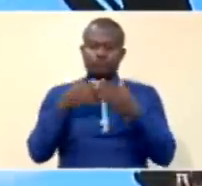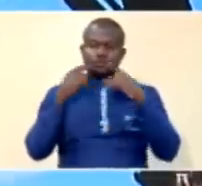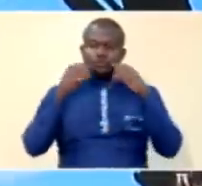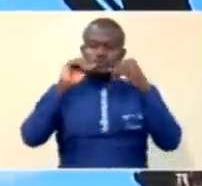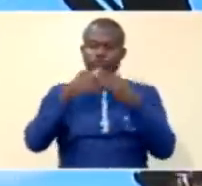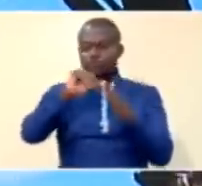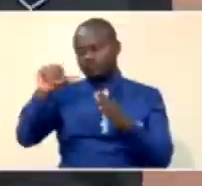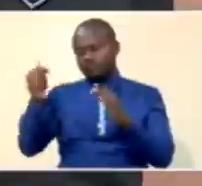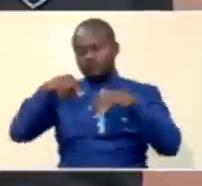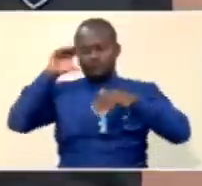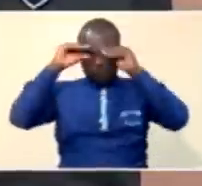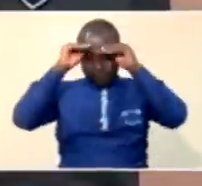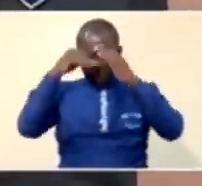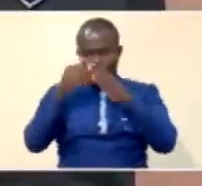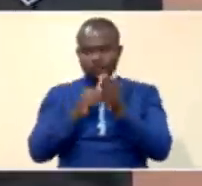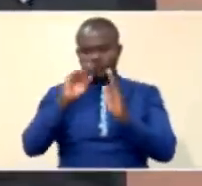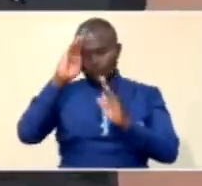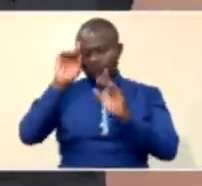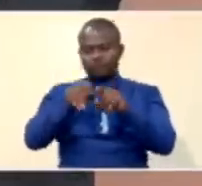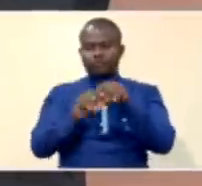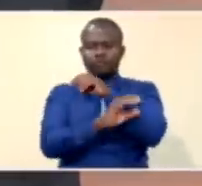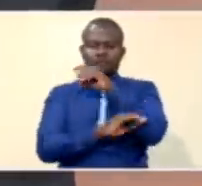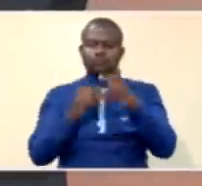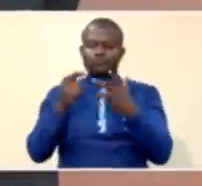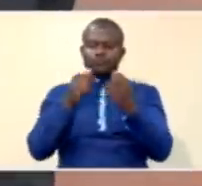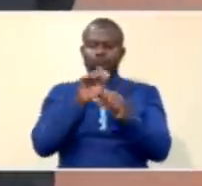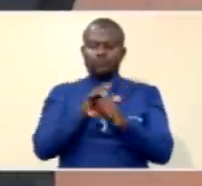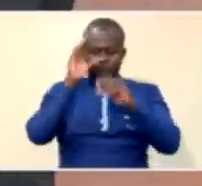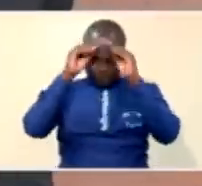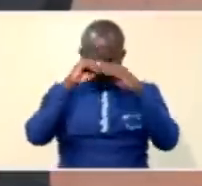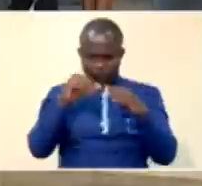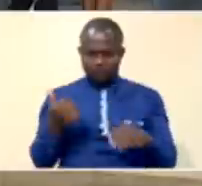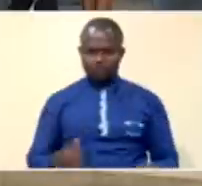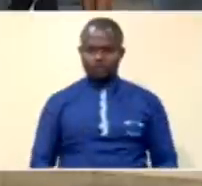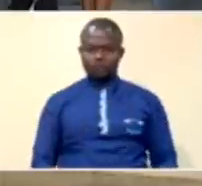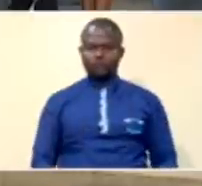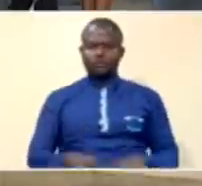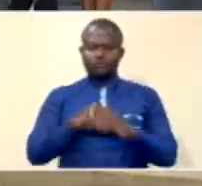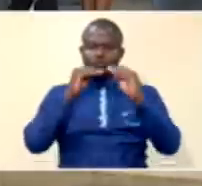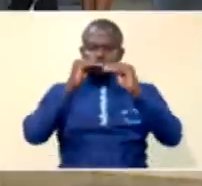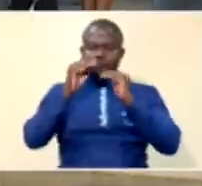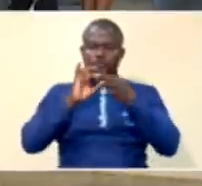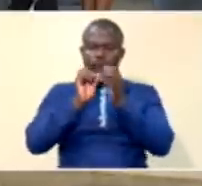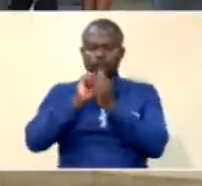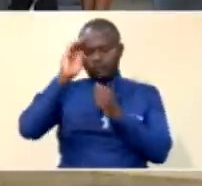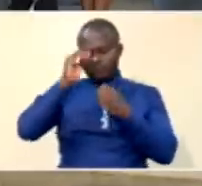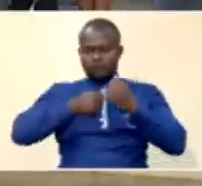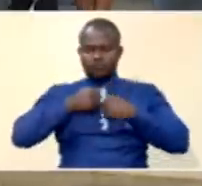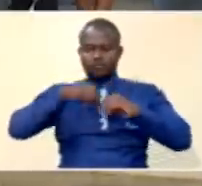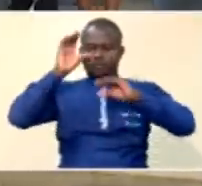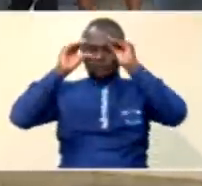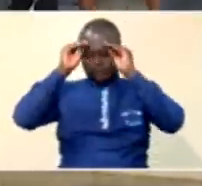usibye abandi baza kuyigiraho nabo nka polisi y'igihugu hari byinshi bigira kuri bagenzi babo. Akomeza rwufatanya na polisi y'urwanda yigenda yiga